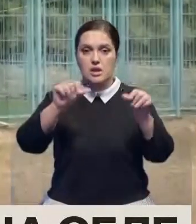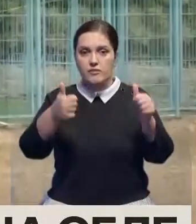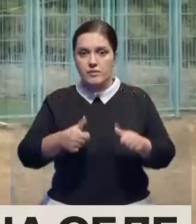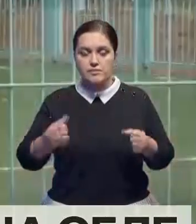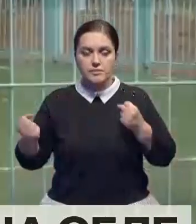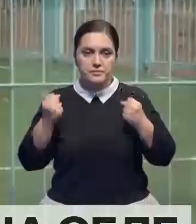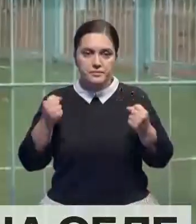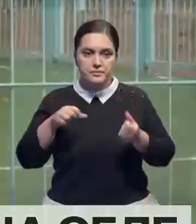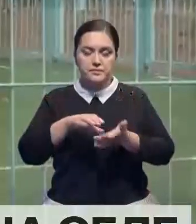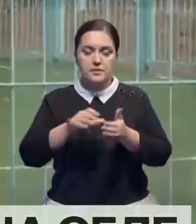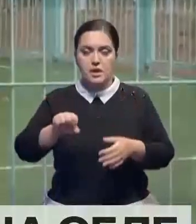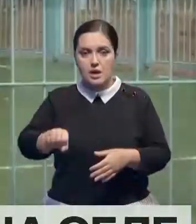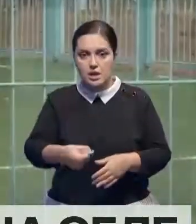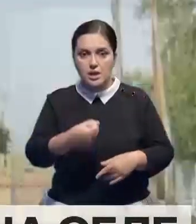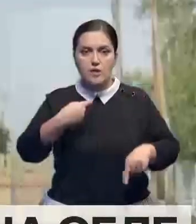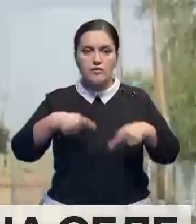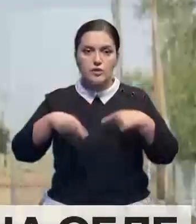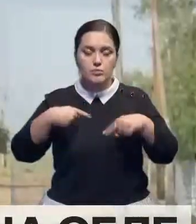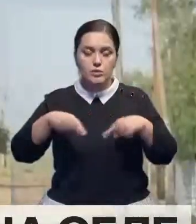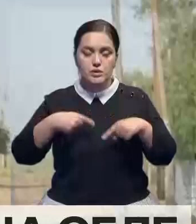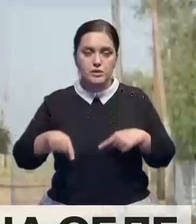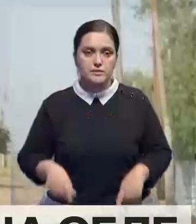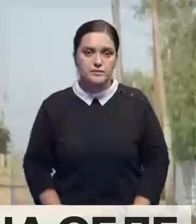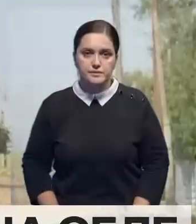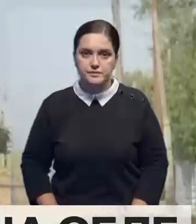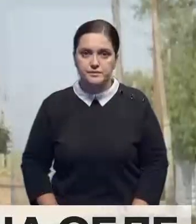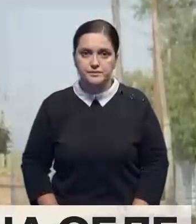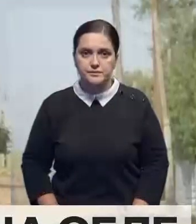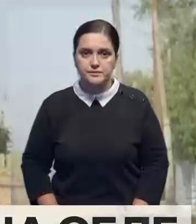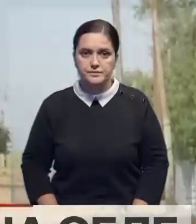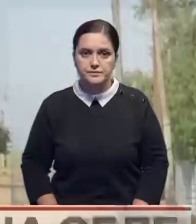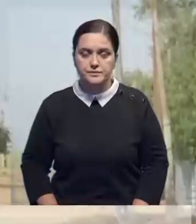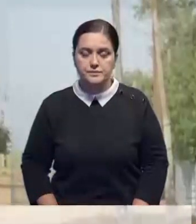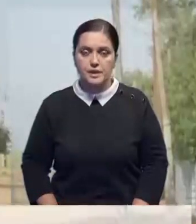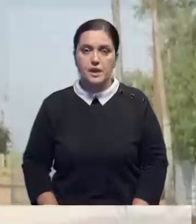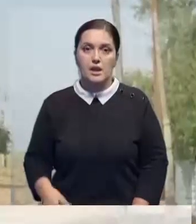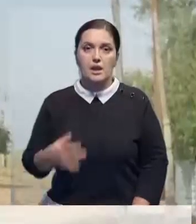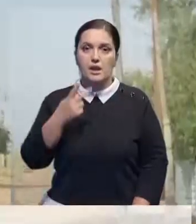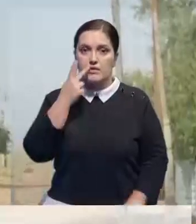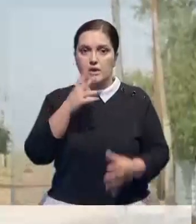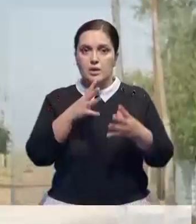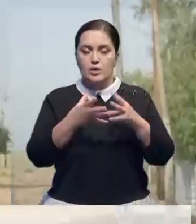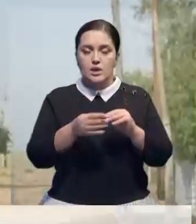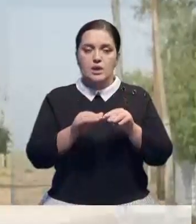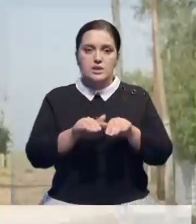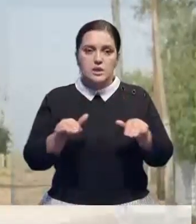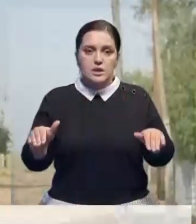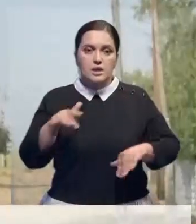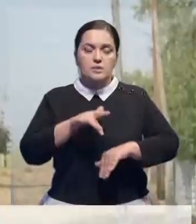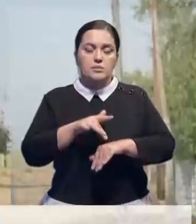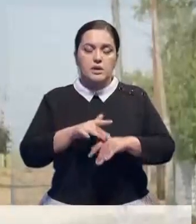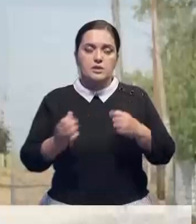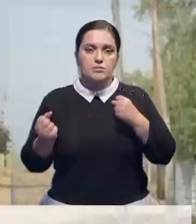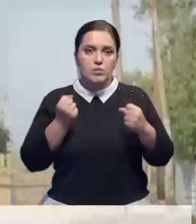спортивные объекты – хоккейные и футбольные корты. Делается это не зря. Мы все видим результаты. Дети стали больше увлекаться спортом.